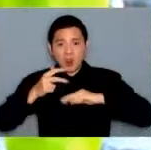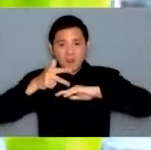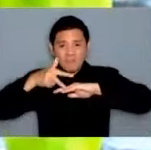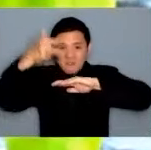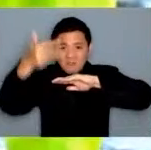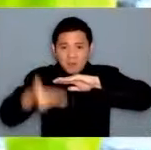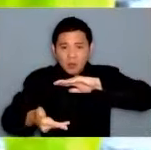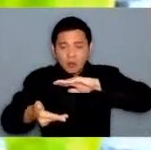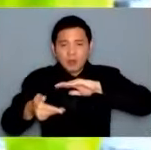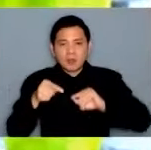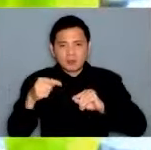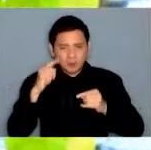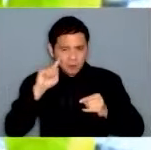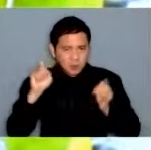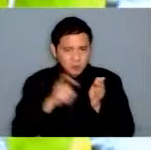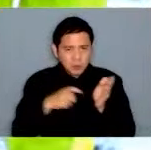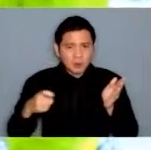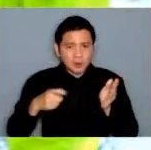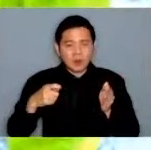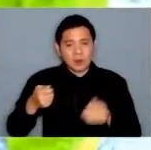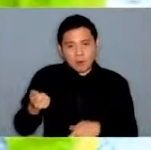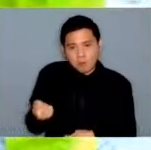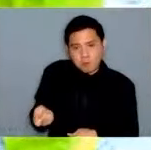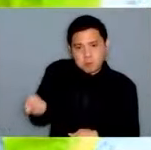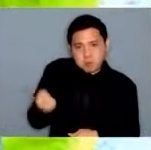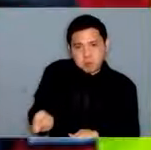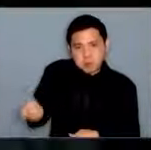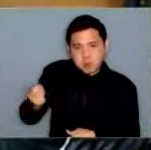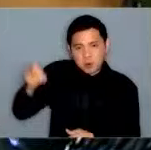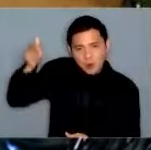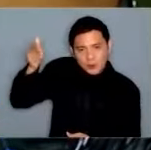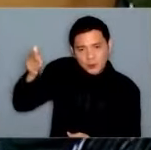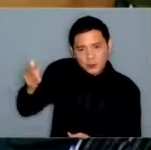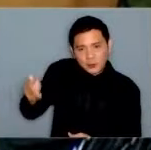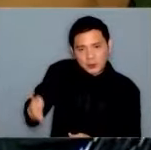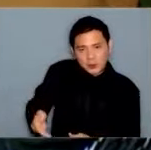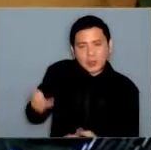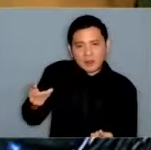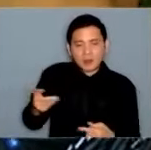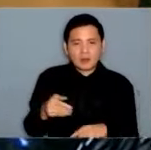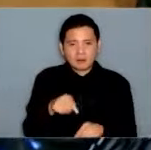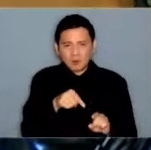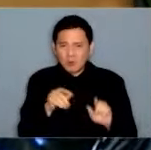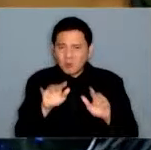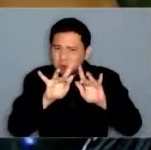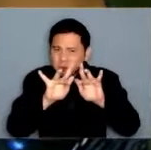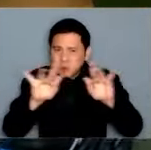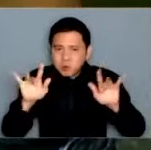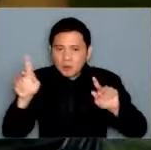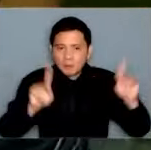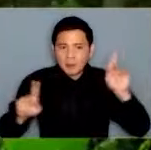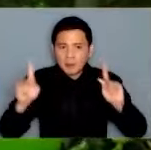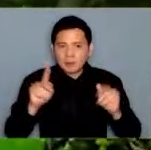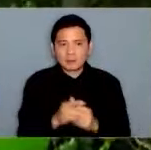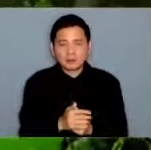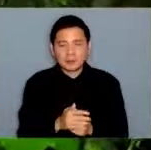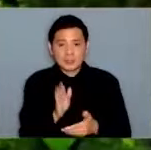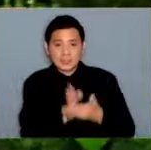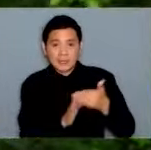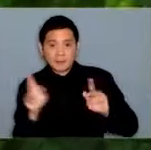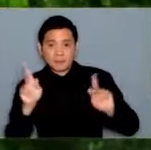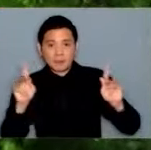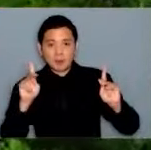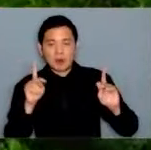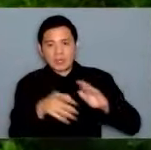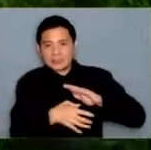na bukas na yung pintana at wala ng tao sa loob. Nakuha sa loob ng kotse ang ilang gamit at ID ng posibleng may-ari